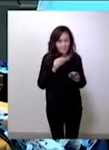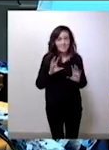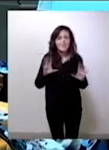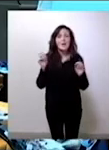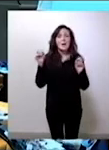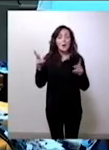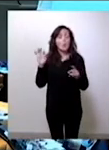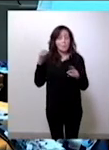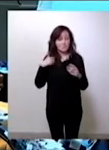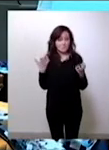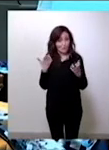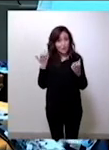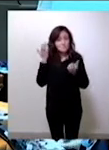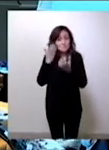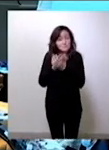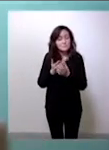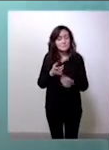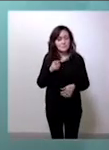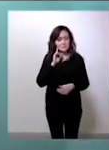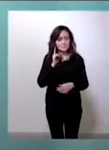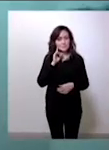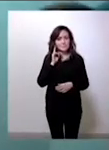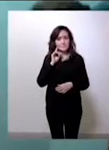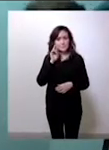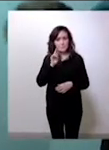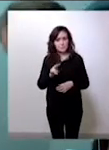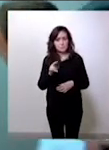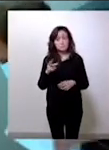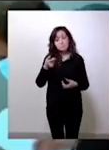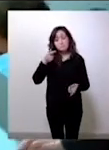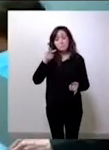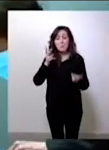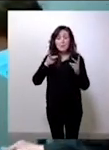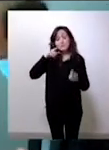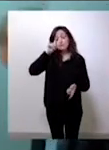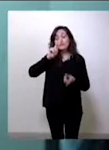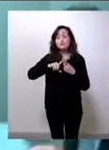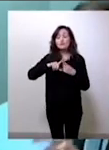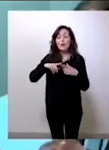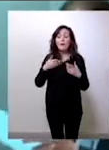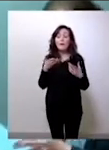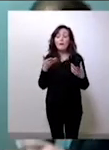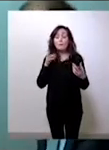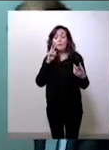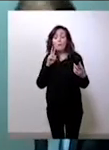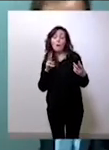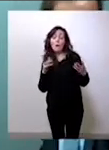Oui, je souhaite intervenir parce que en fait, ça paraît un sujet peut-être pas très